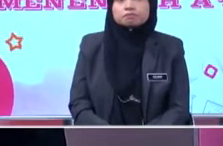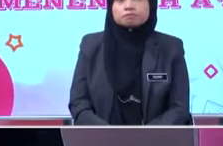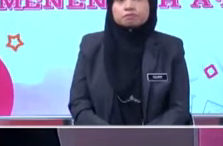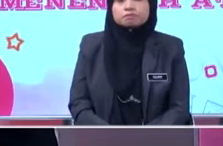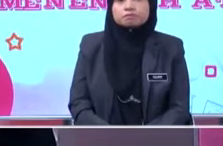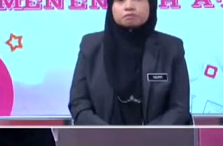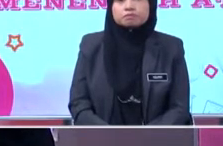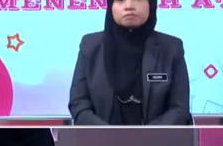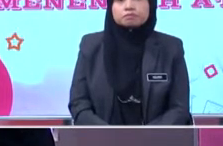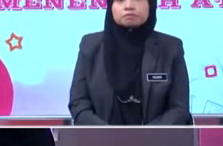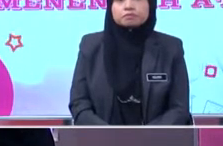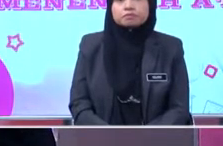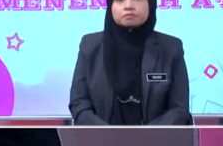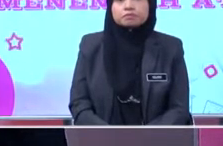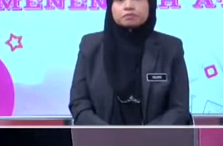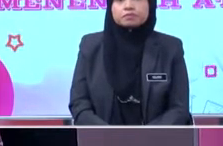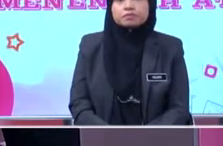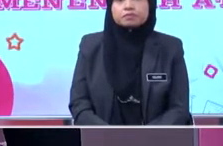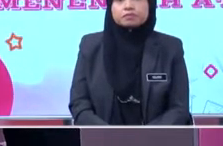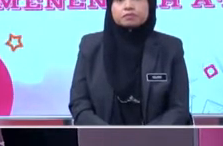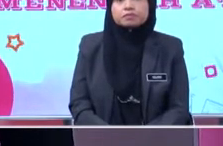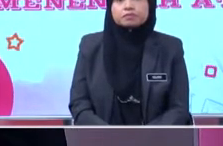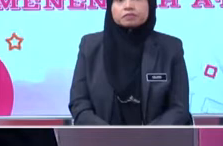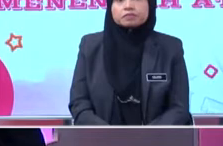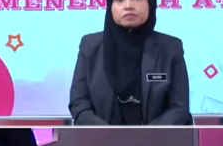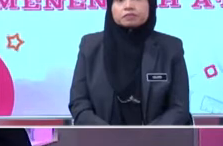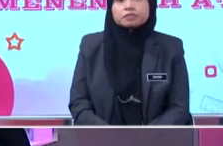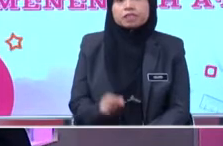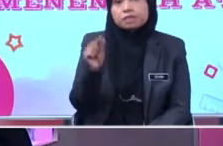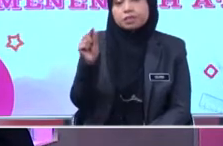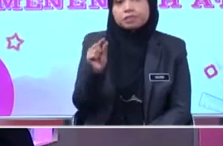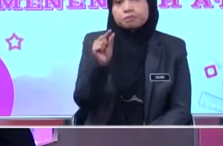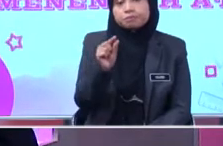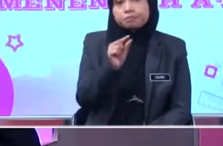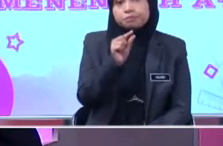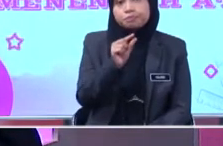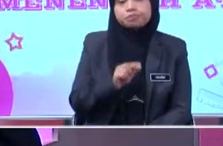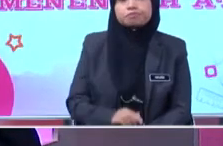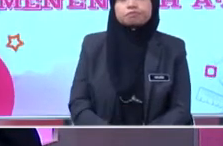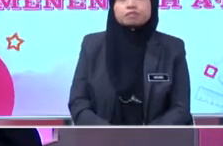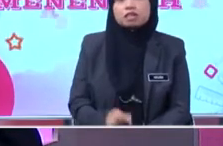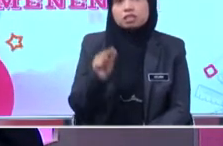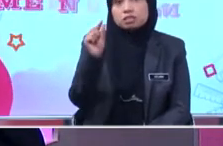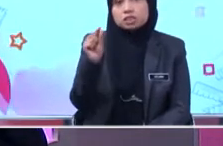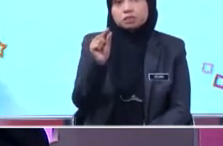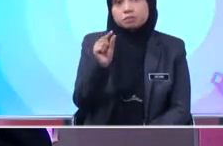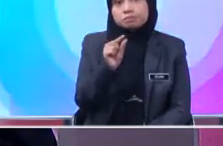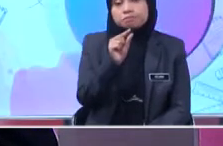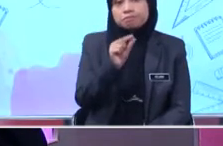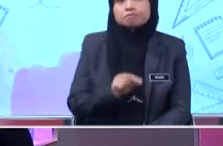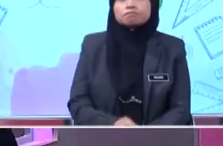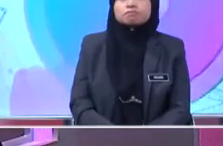Innalillahi sana asin azabun sediit